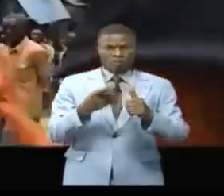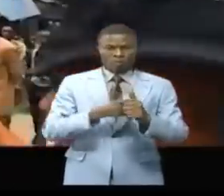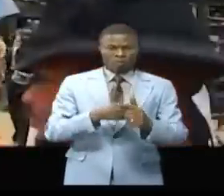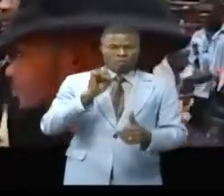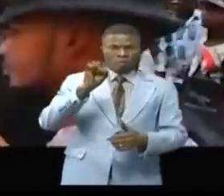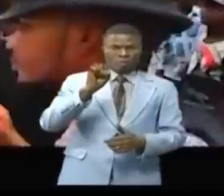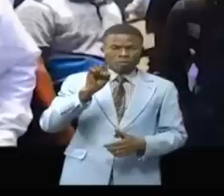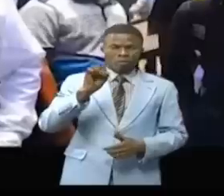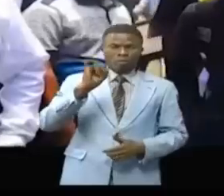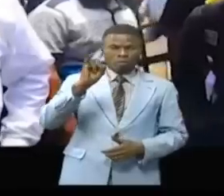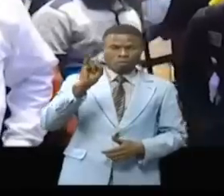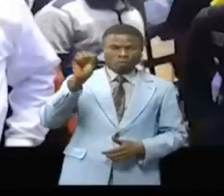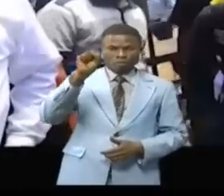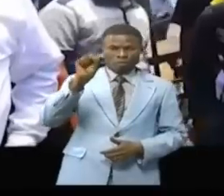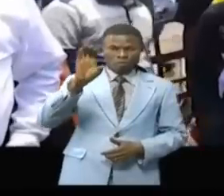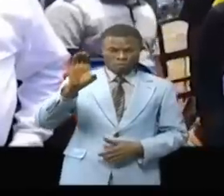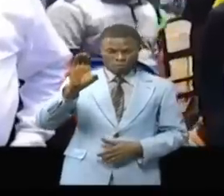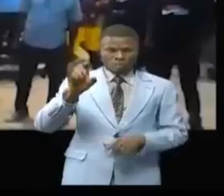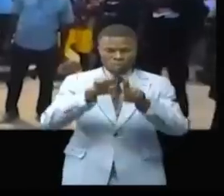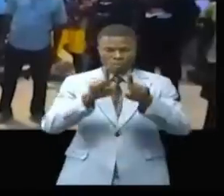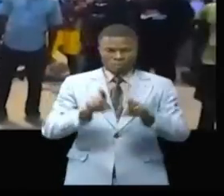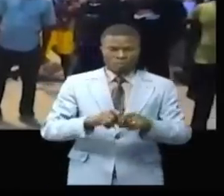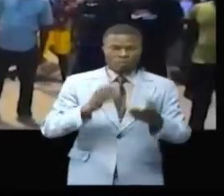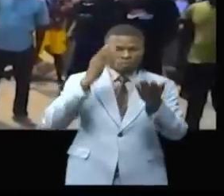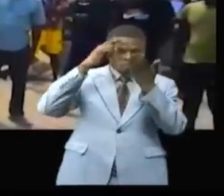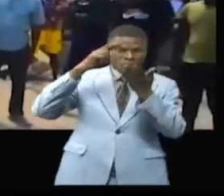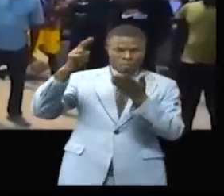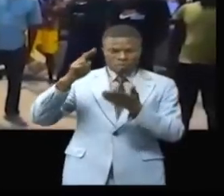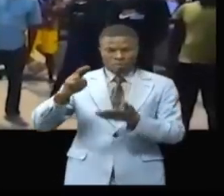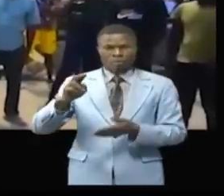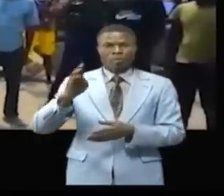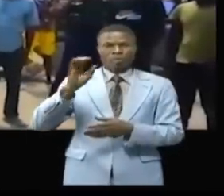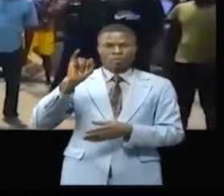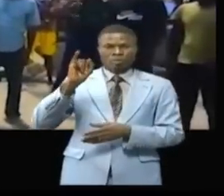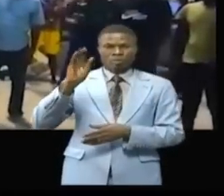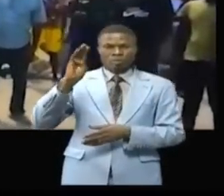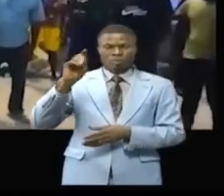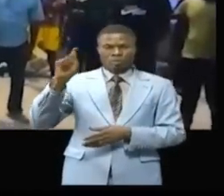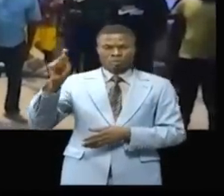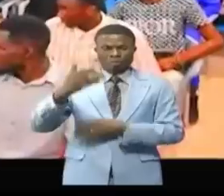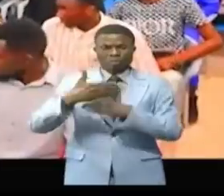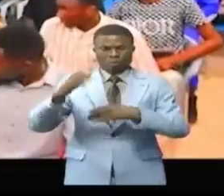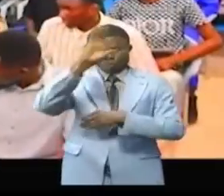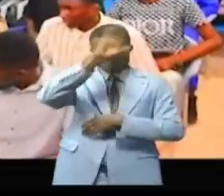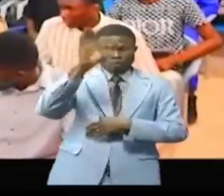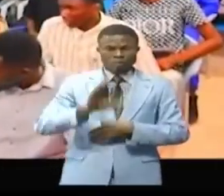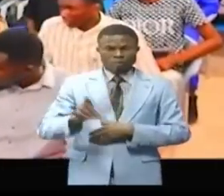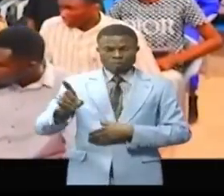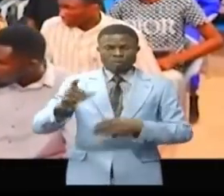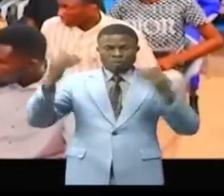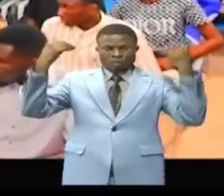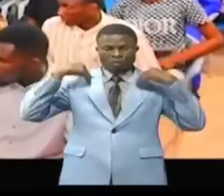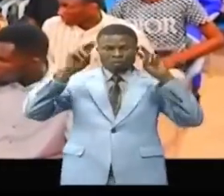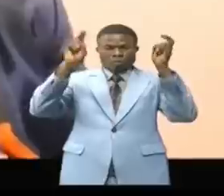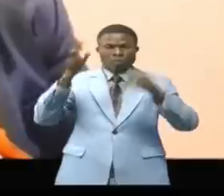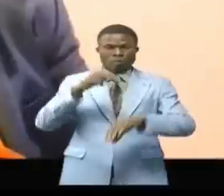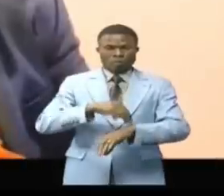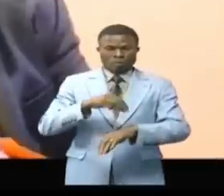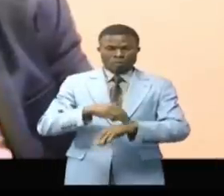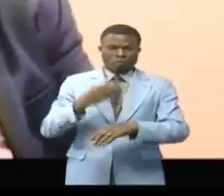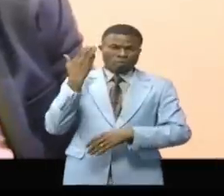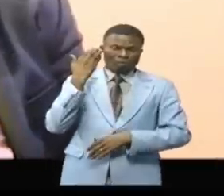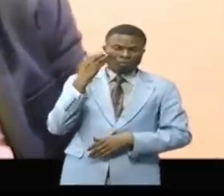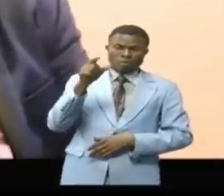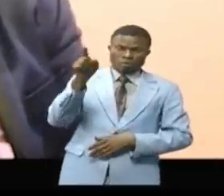l'Institut supérieur de commerce et l'Institut des bâtiments et travaux publics, vers l'esplanade de la maison communale de Mvouzi. Le maire de la ville de Matadi, Maître Patin